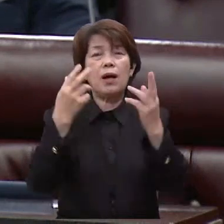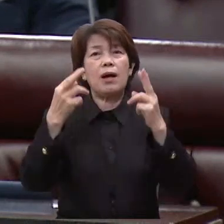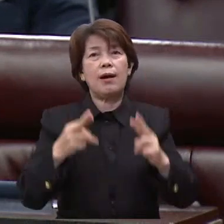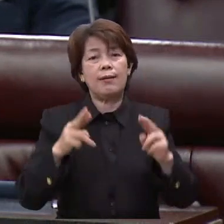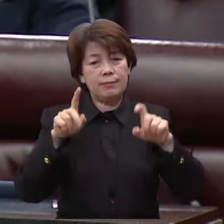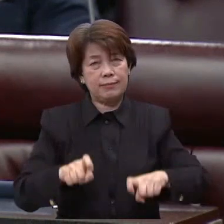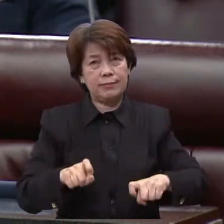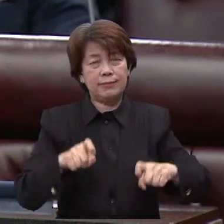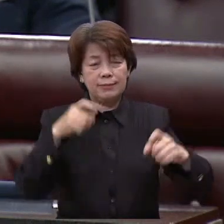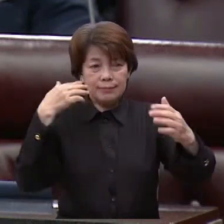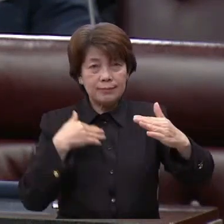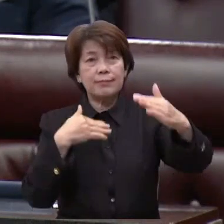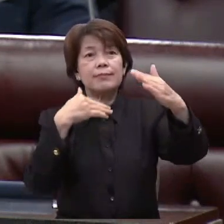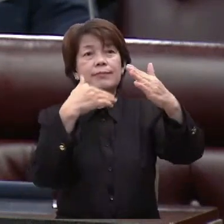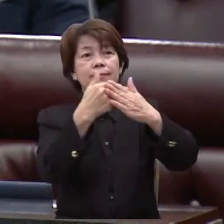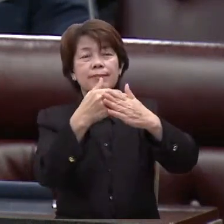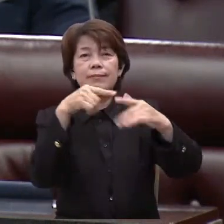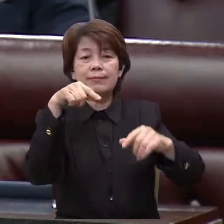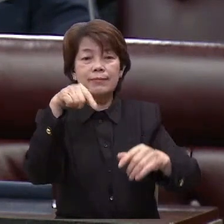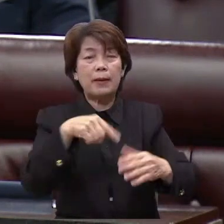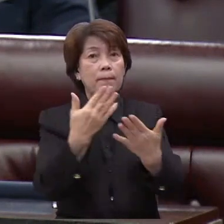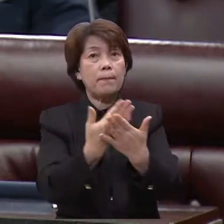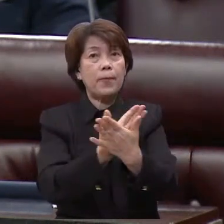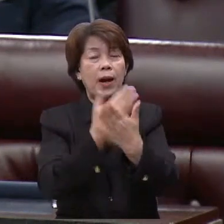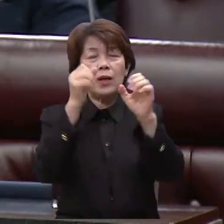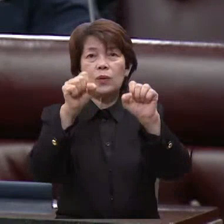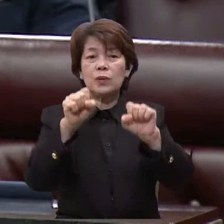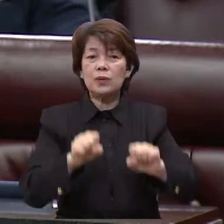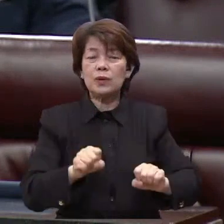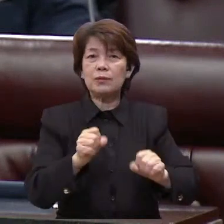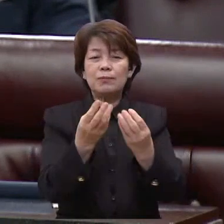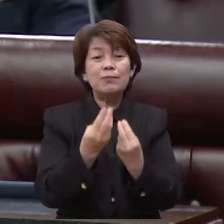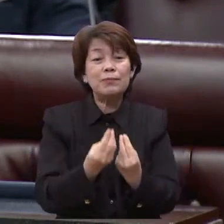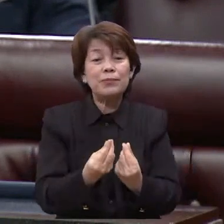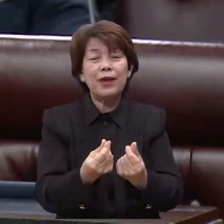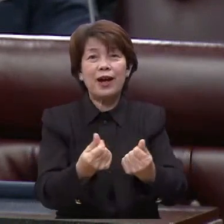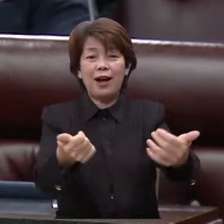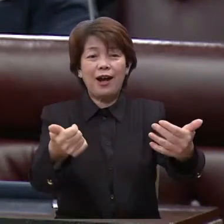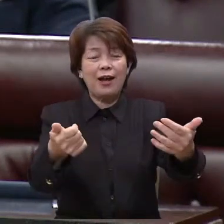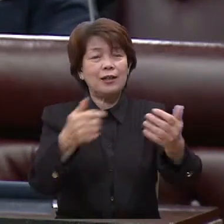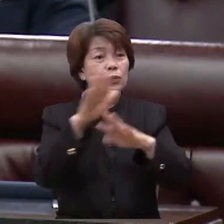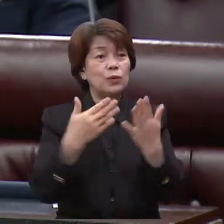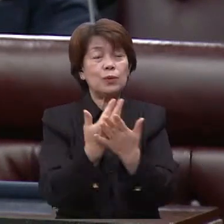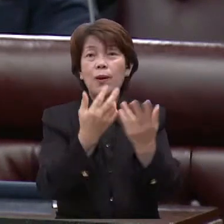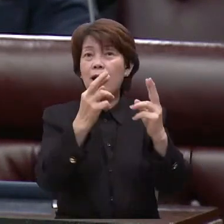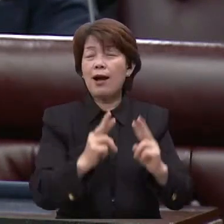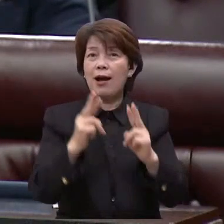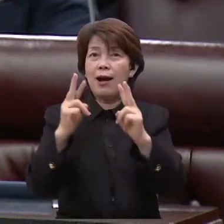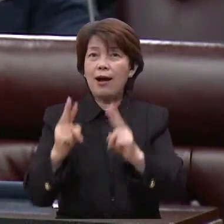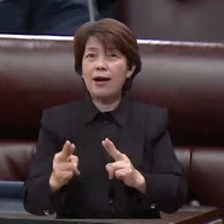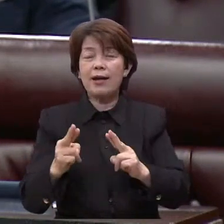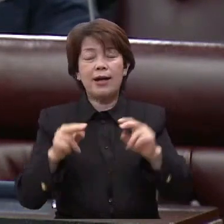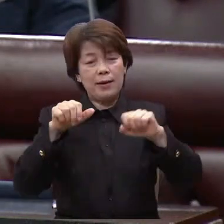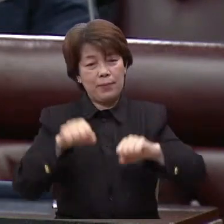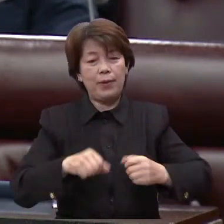ke boleh capaian sistem ini karena apabila ia dilancarkan nanti rakyat juga akan boleh mengemas kini